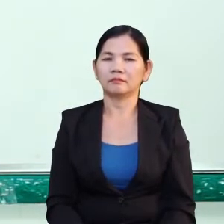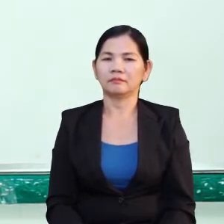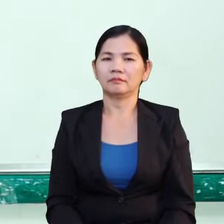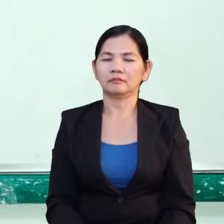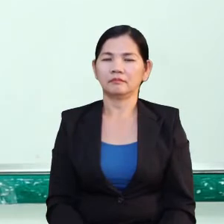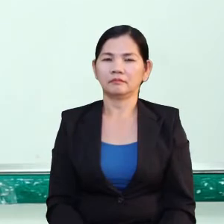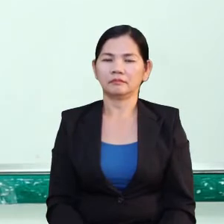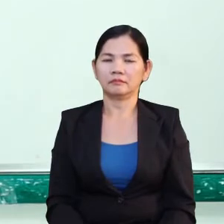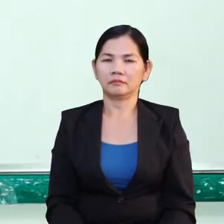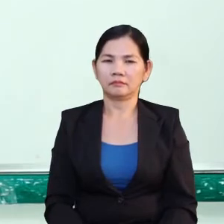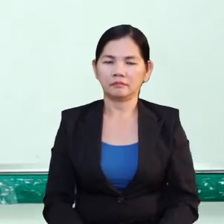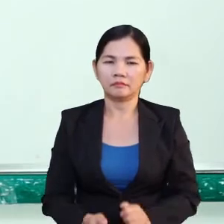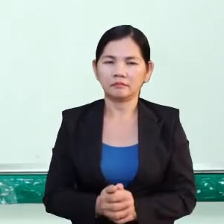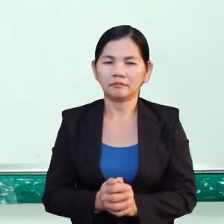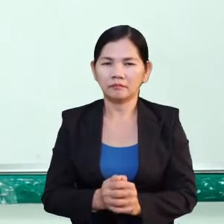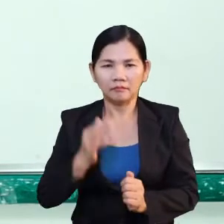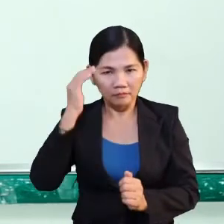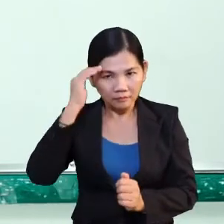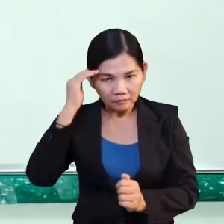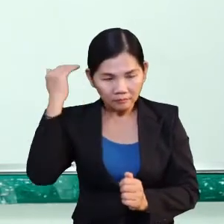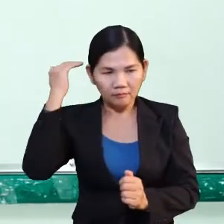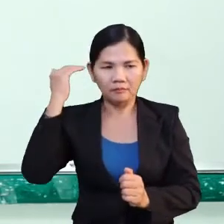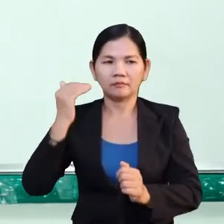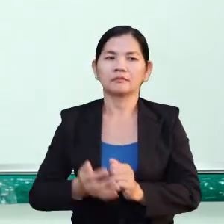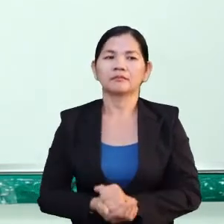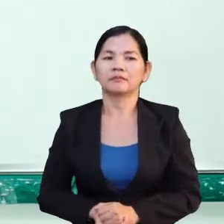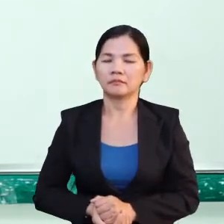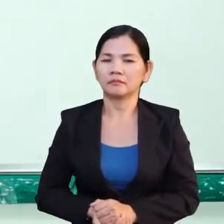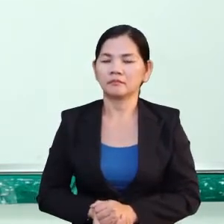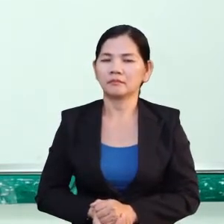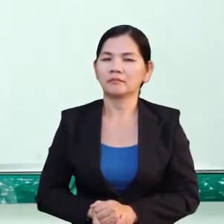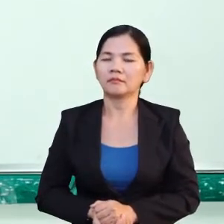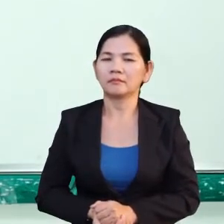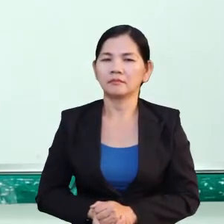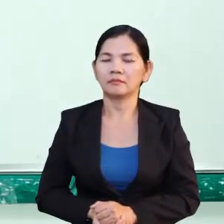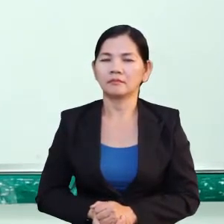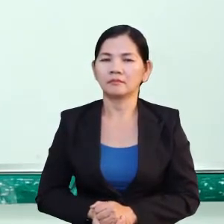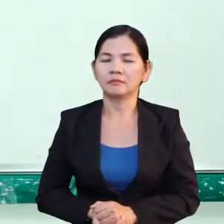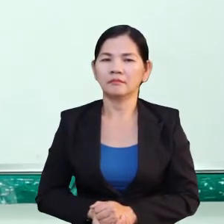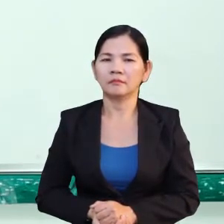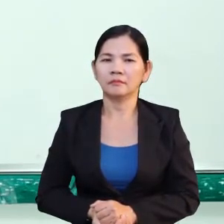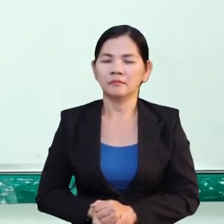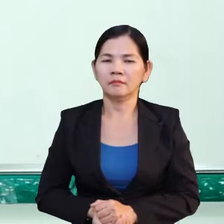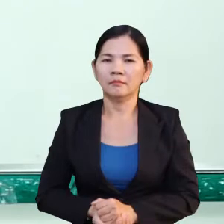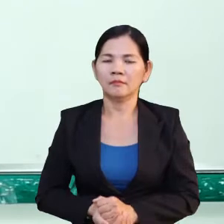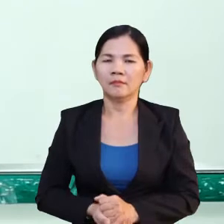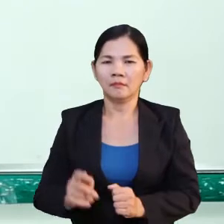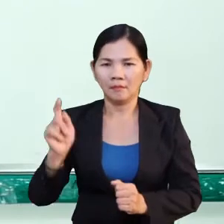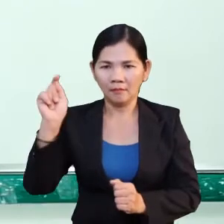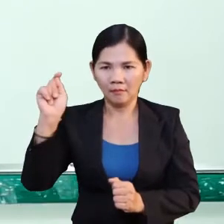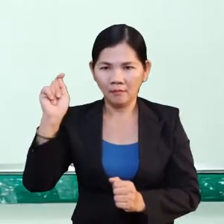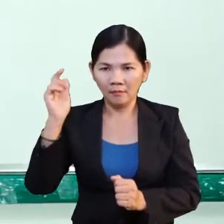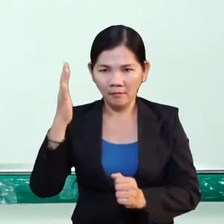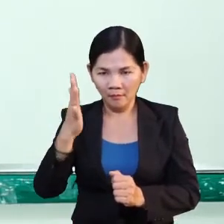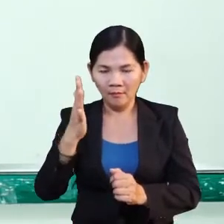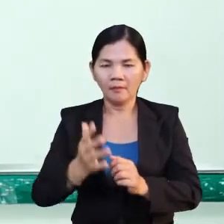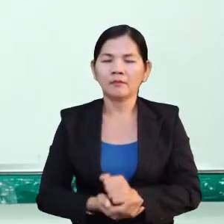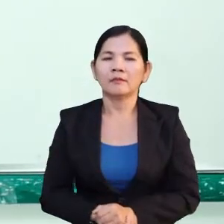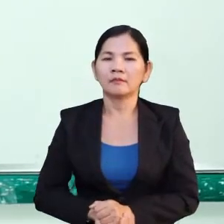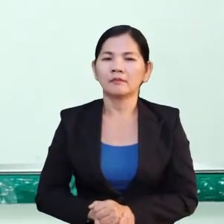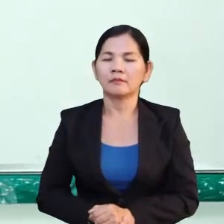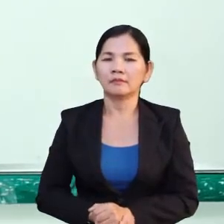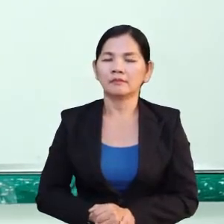ចាអញ្ចឹងឃើញបុរសដដែលចាឃើញបុរសដដែលហើយឃើញរូប